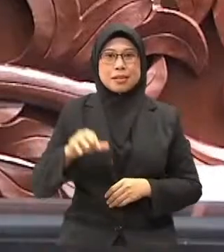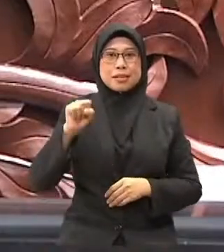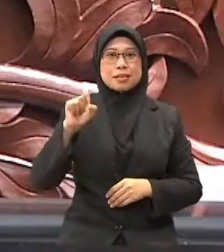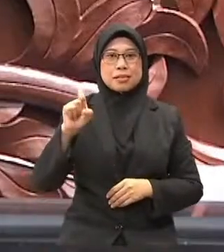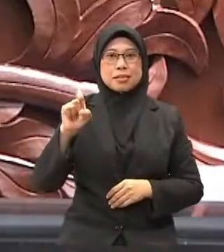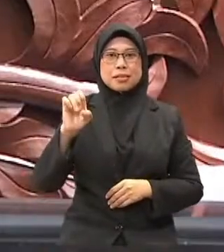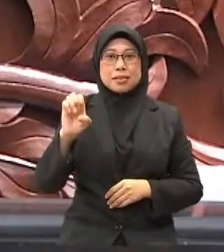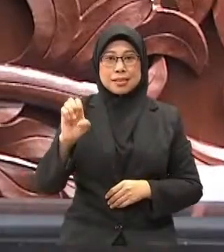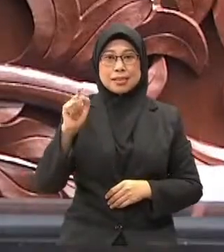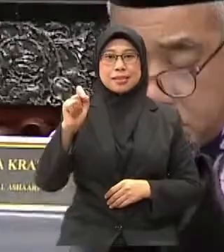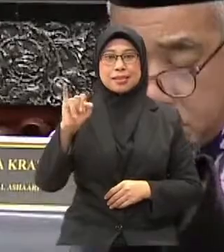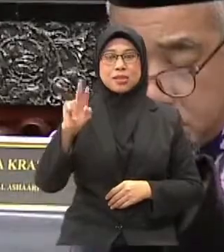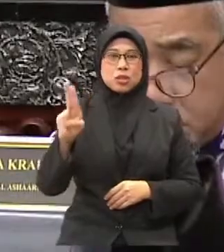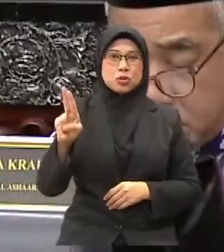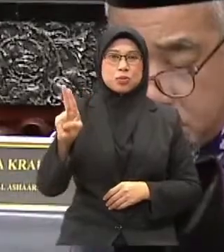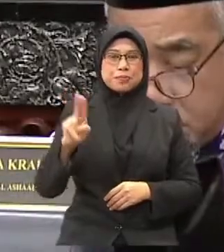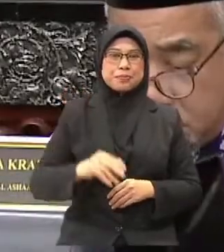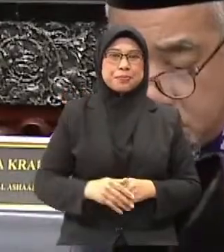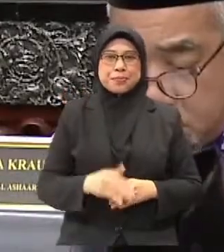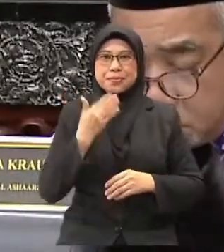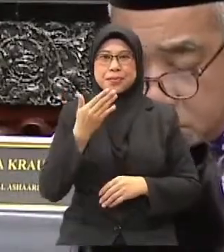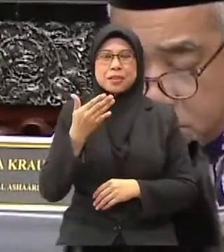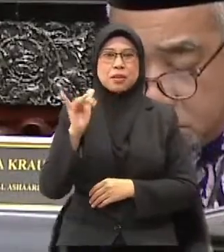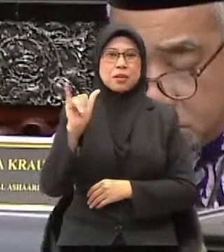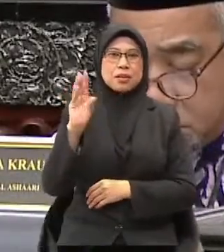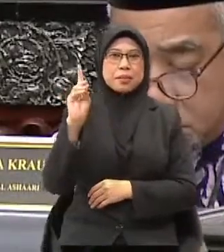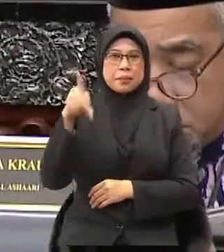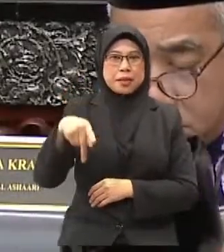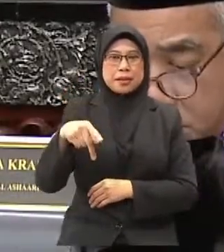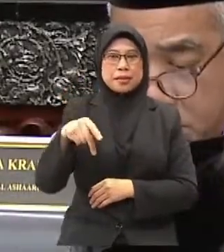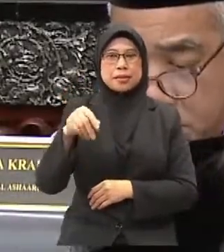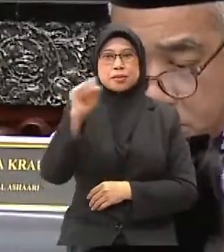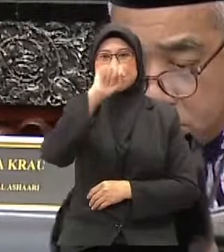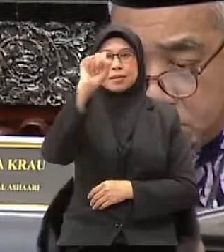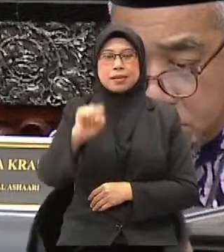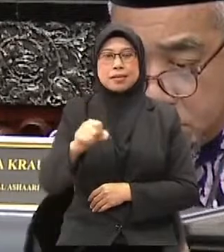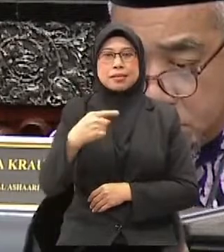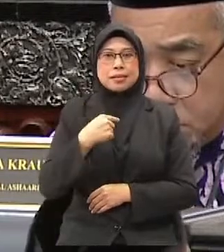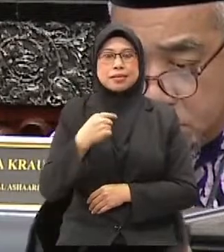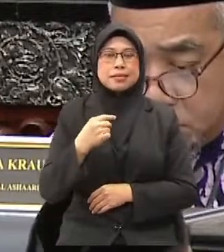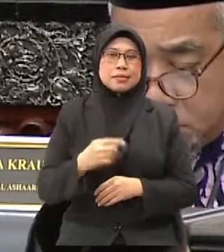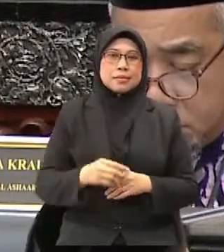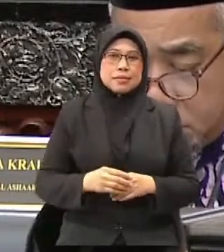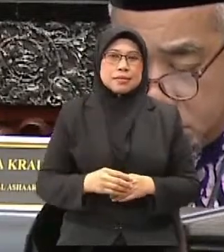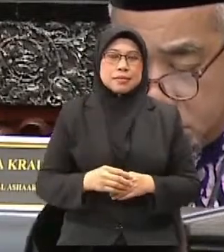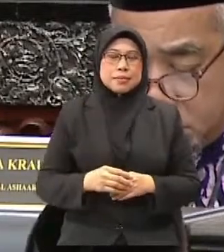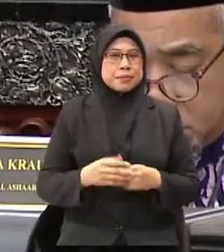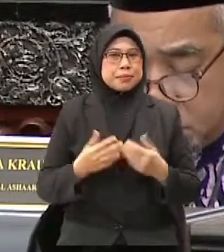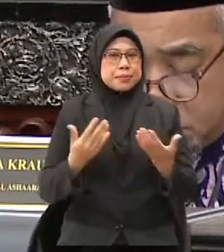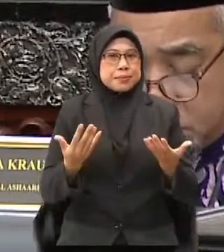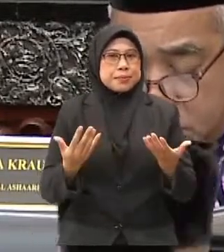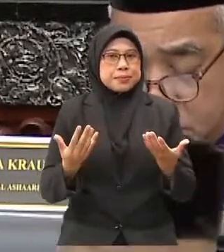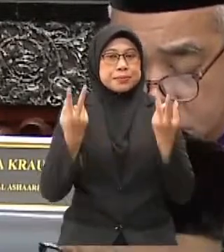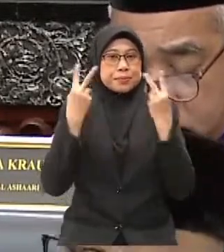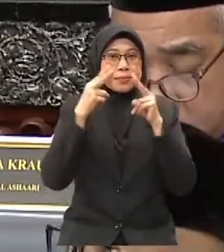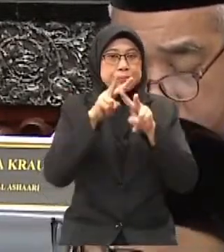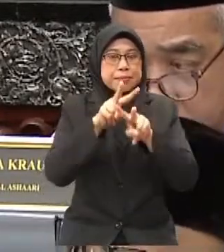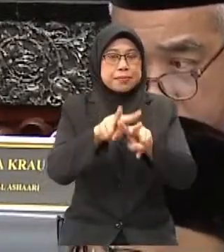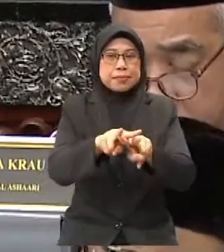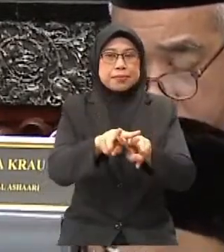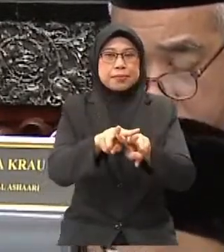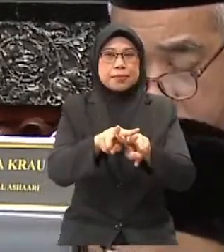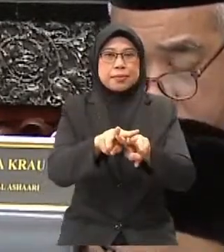kasih terima kasih Tan Sri yang dipertua soalan saya Sejauh manakah pemantauan